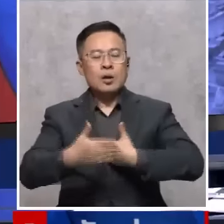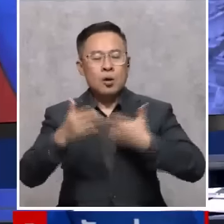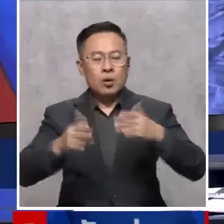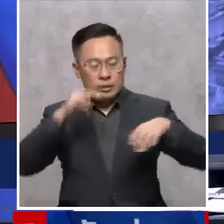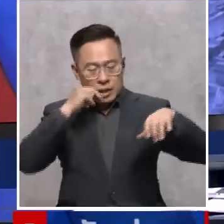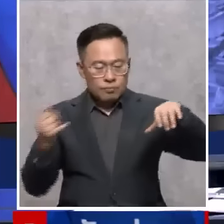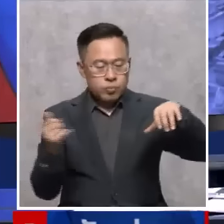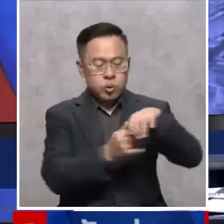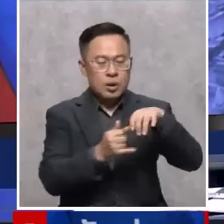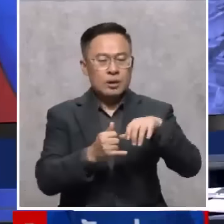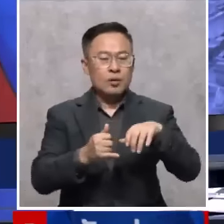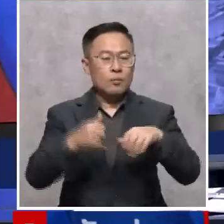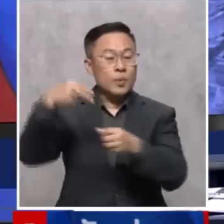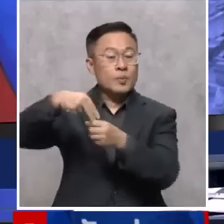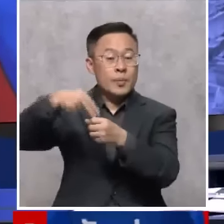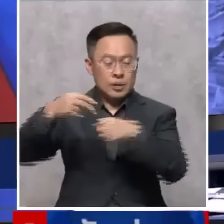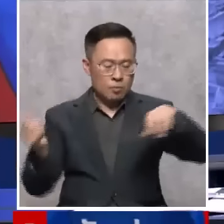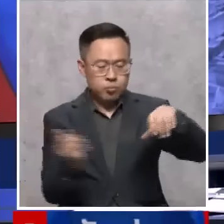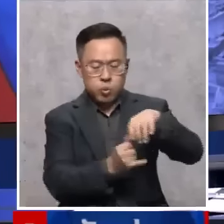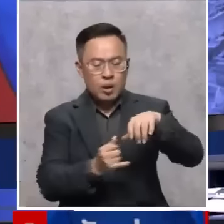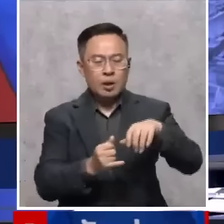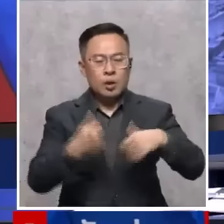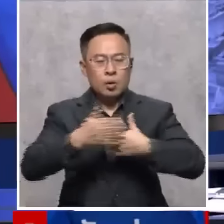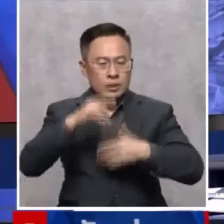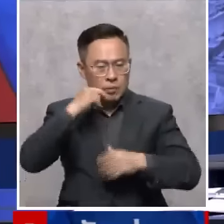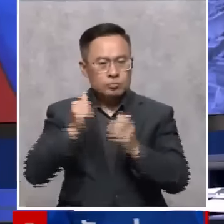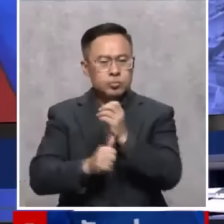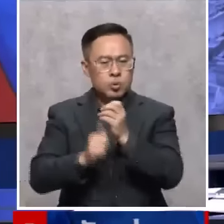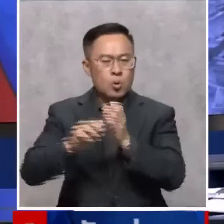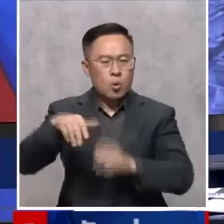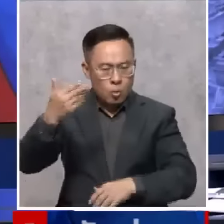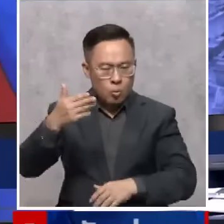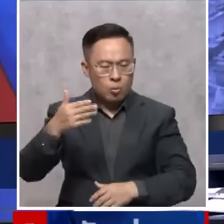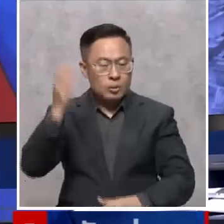ท้ายอะไรอย่างเงี้ยเอออ่ะอันนี้ก็ฝากไว้คุณผู้ชมอย่าไปทำแบบนี้หน้าบ้านใครอีกนะคะ